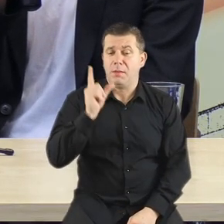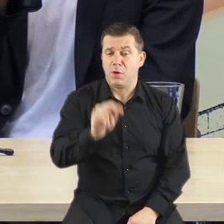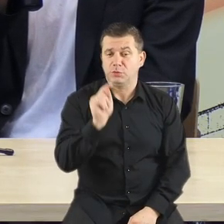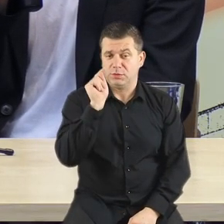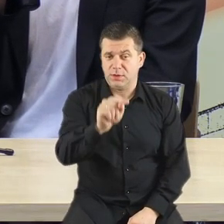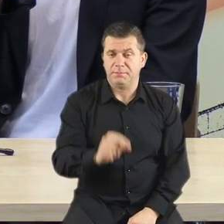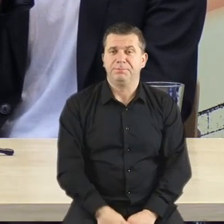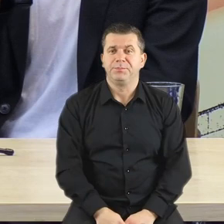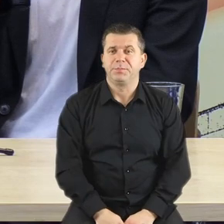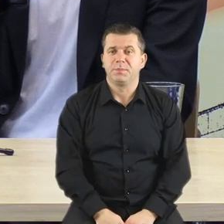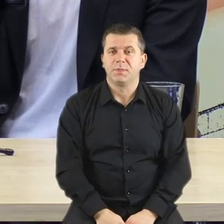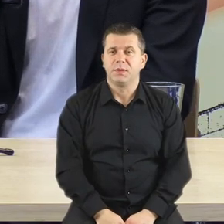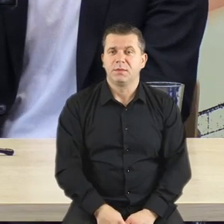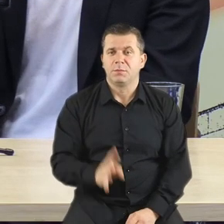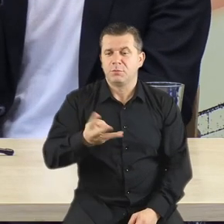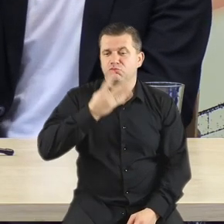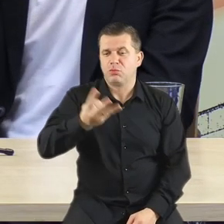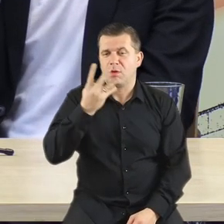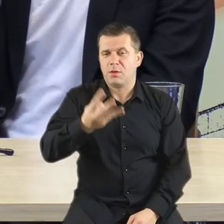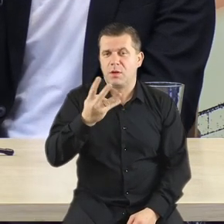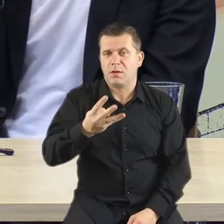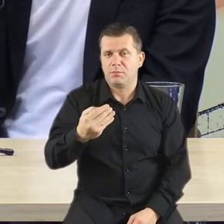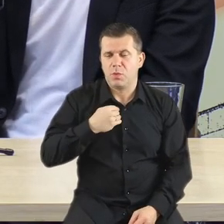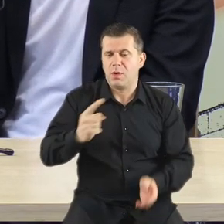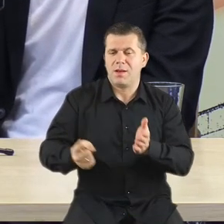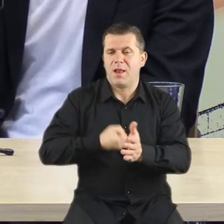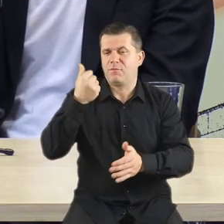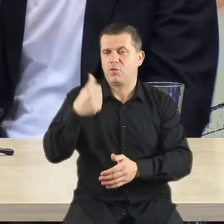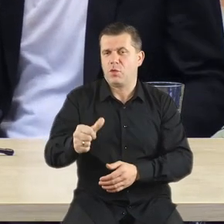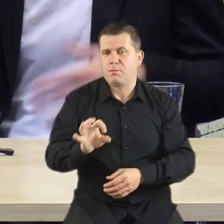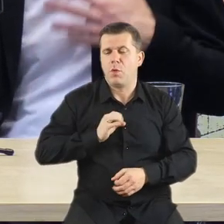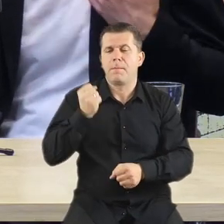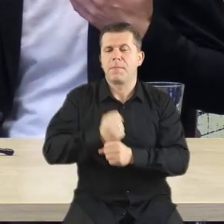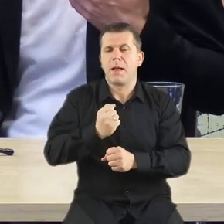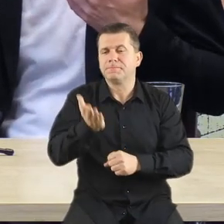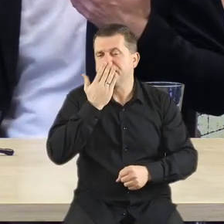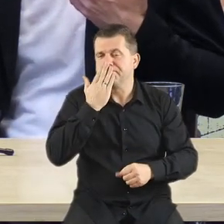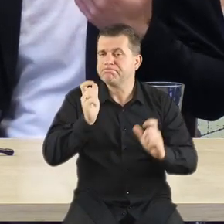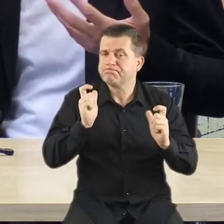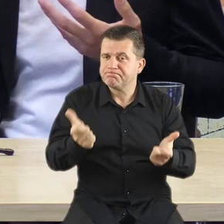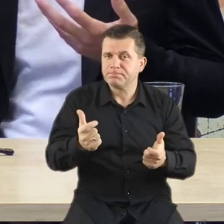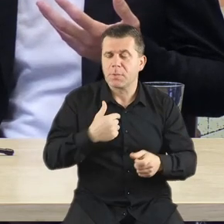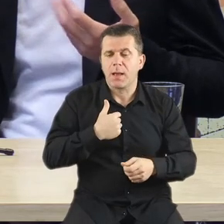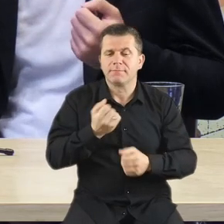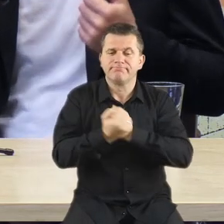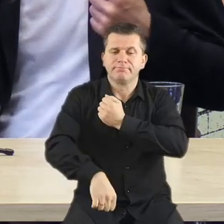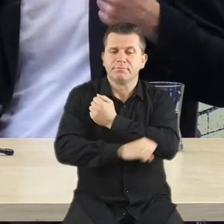i przez następne 4 lata pracowałem jeszcze raz w tygodniu. Właściwie moja praca polegała na tym, że byłem jej